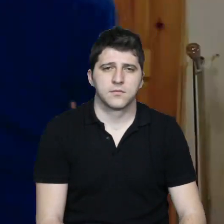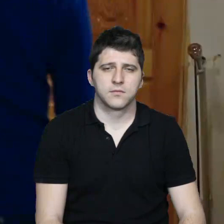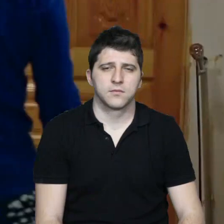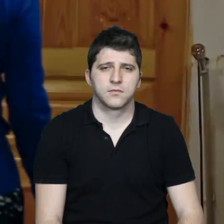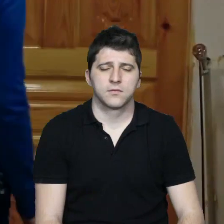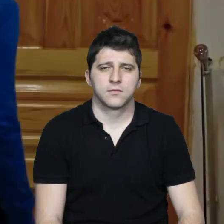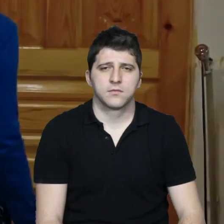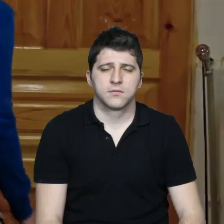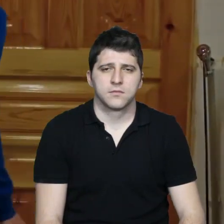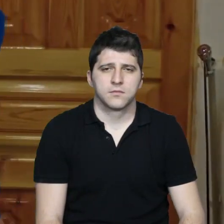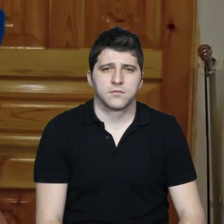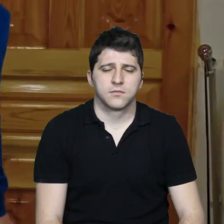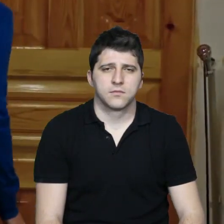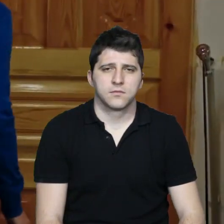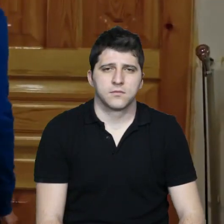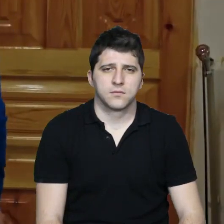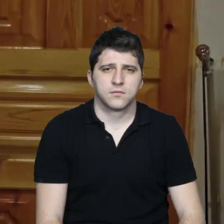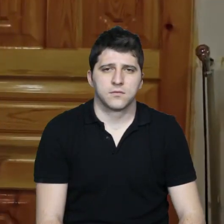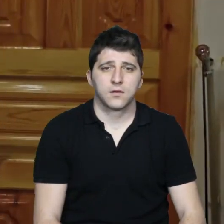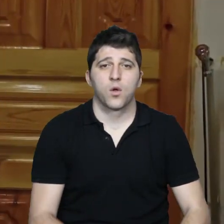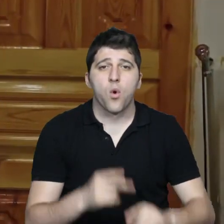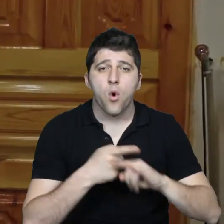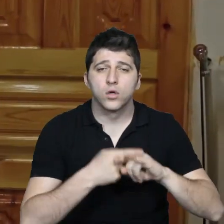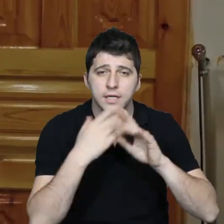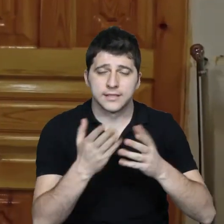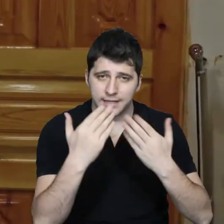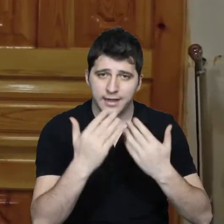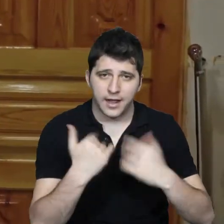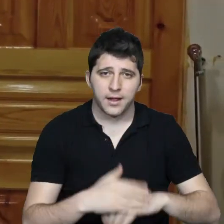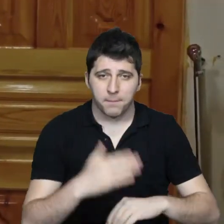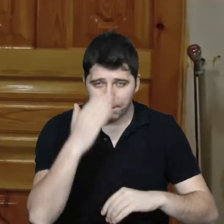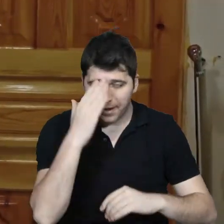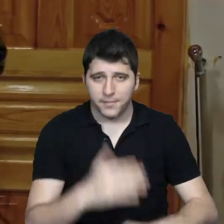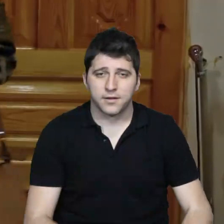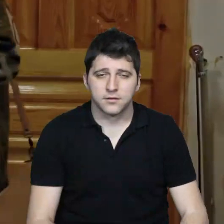Gökçe örtüsünü başına aldı. Hoş geldiniz. Gelin gelin. Merhaba.